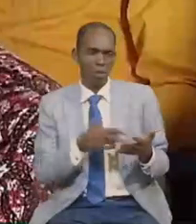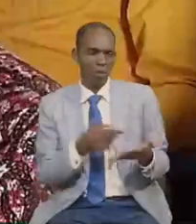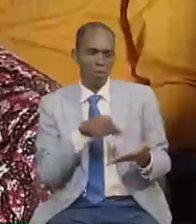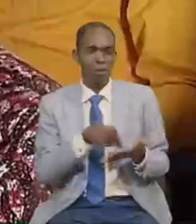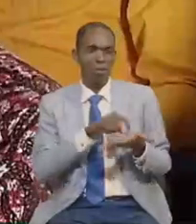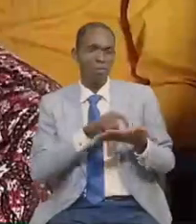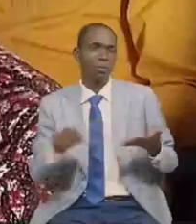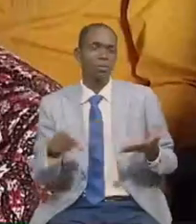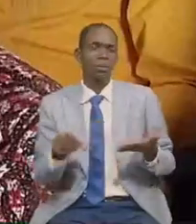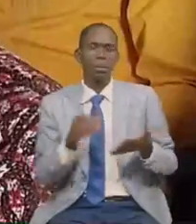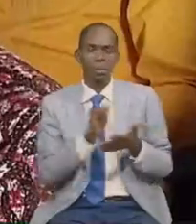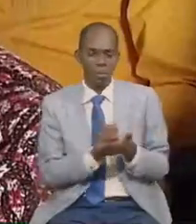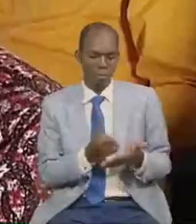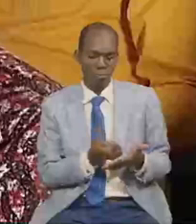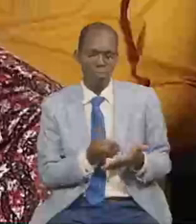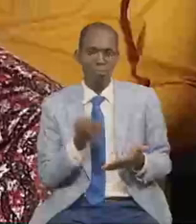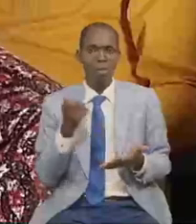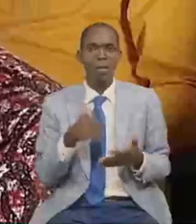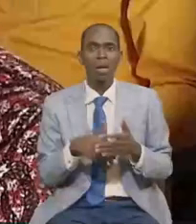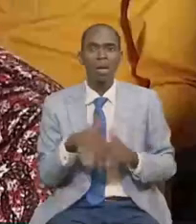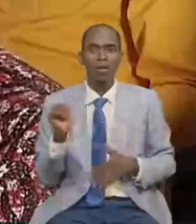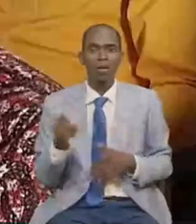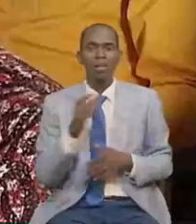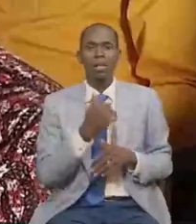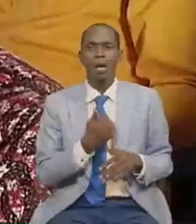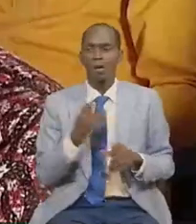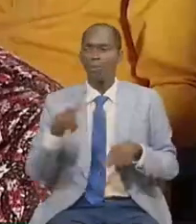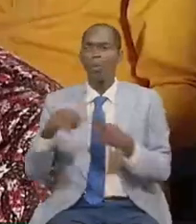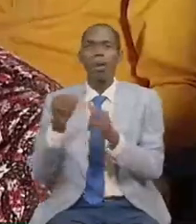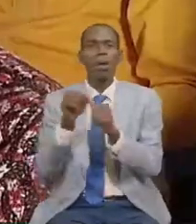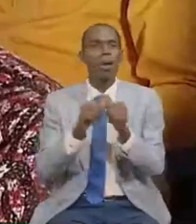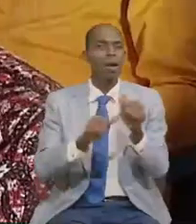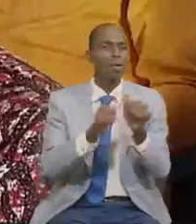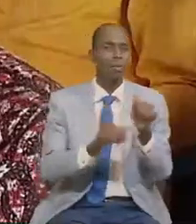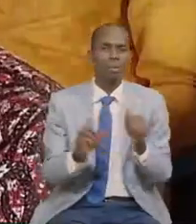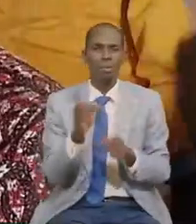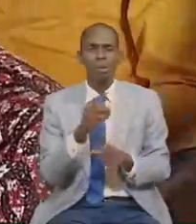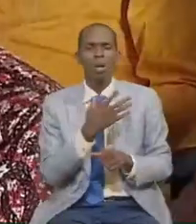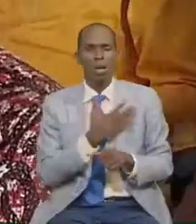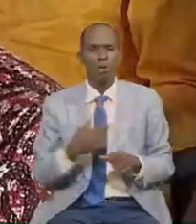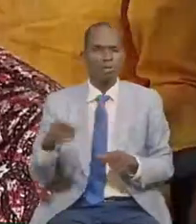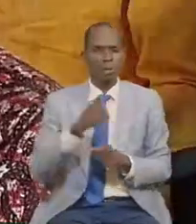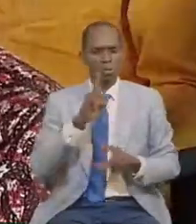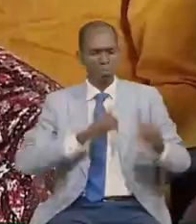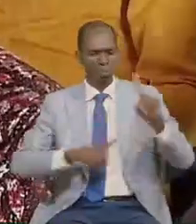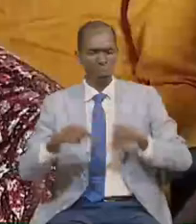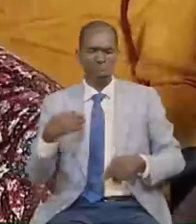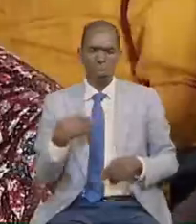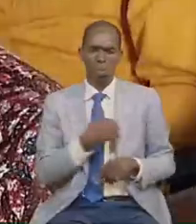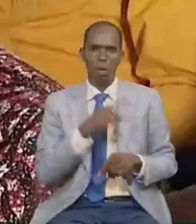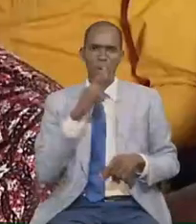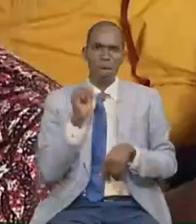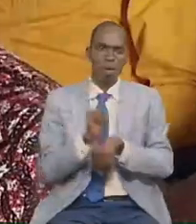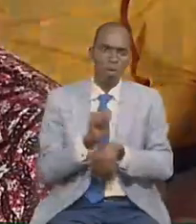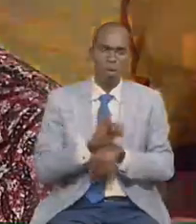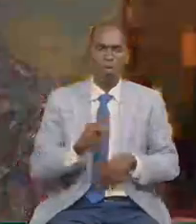sautent, qui vont partout et disent qu'ils travaillent et la fondation